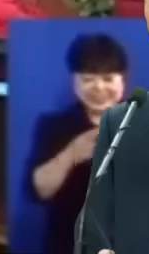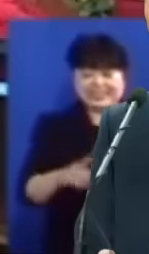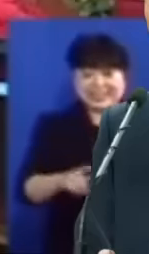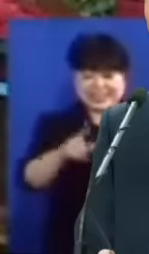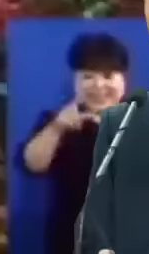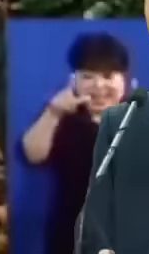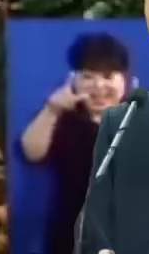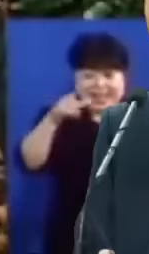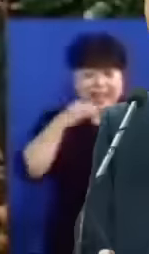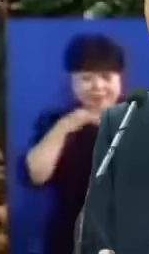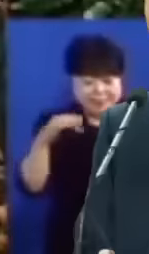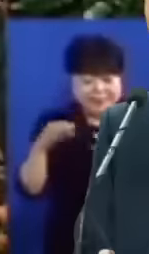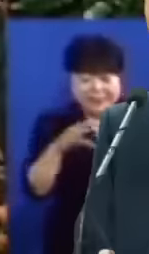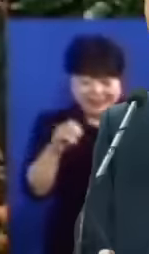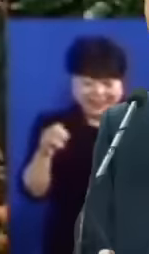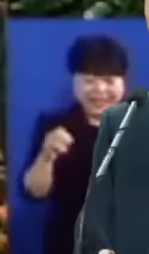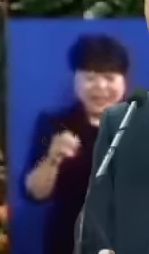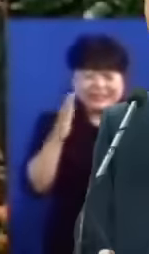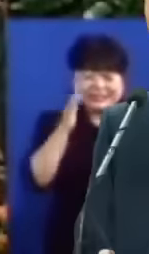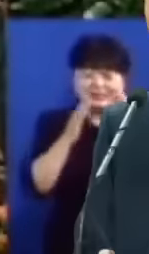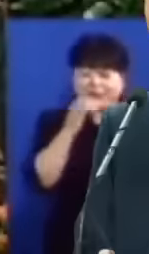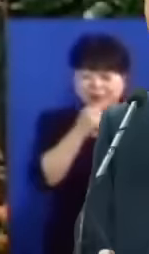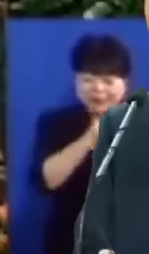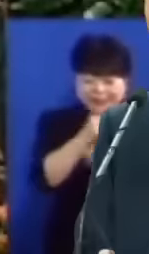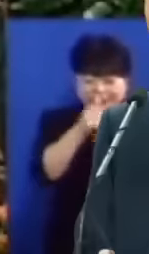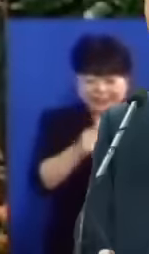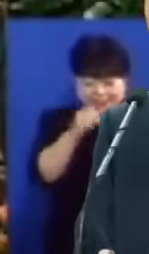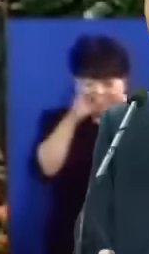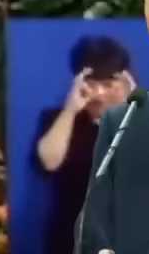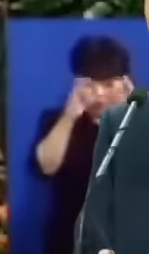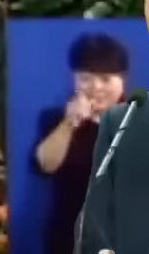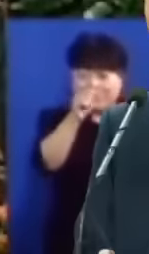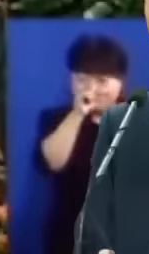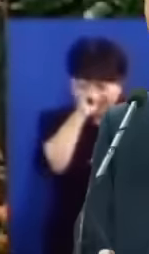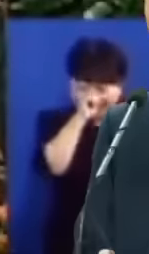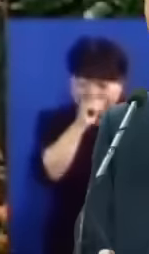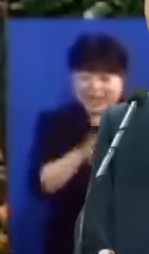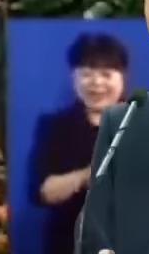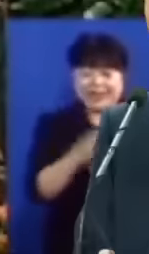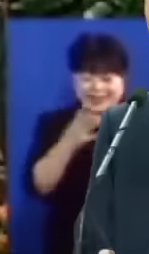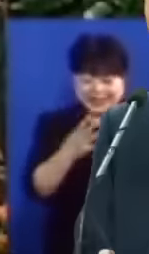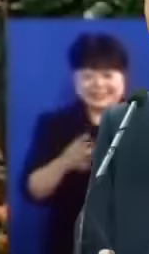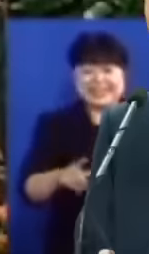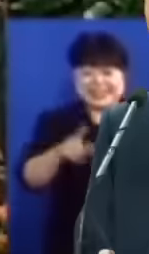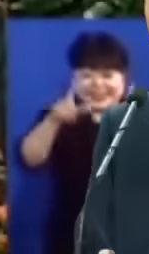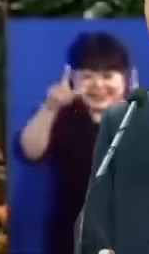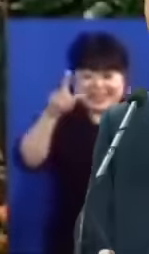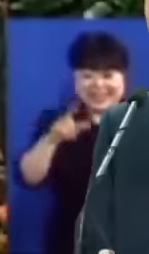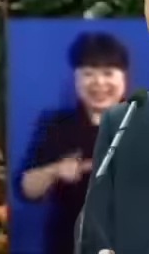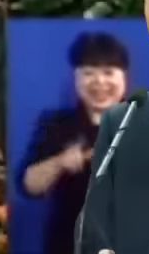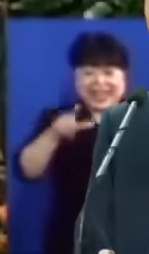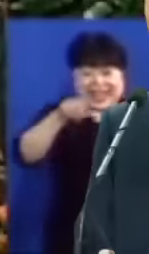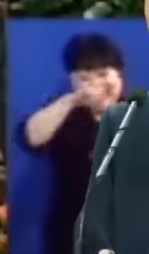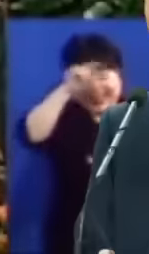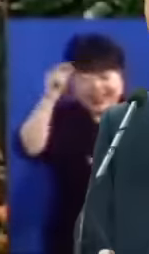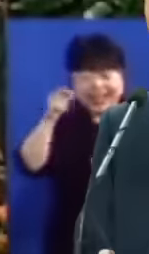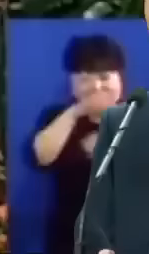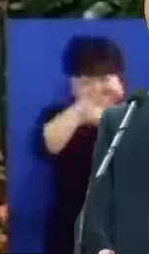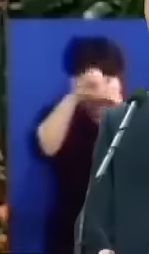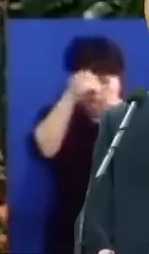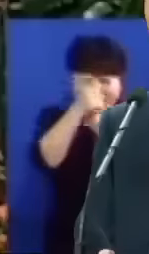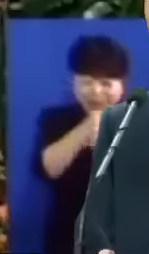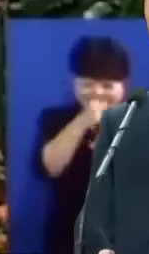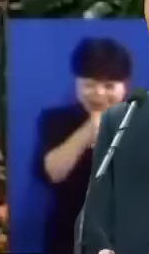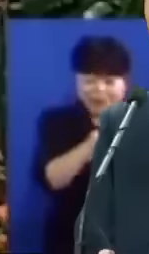날에는 바다와 땅과 식물을 지으시고 하나님 보시기에 좋았다고 하셨으며 넷째 날에는 해와 달과 별들을